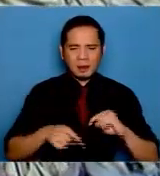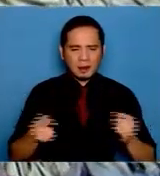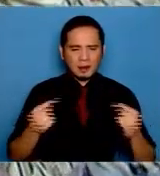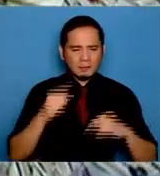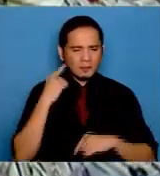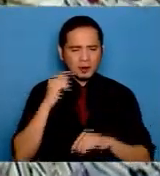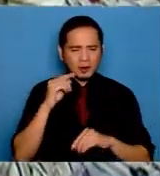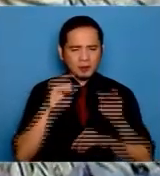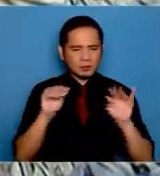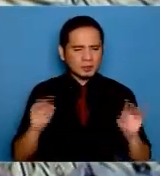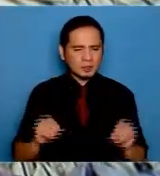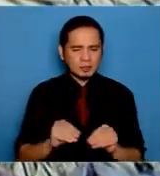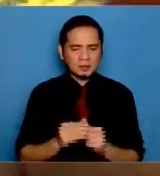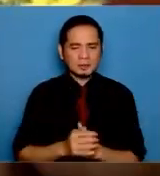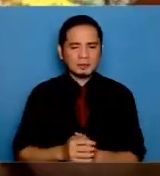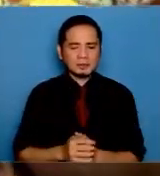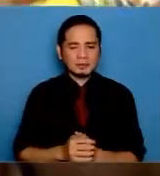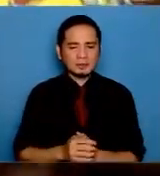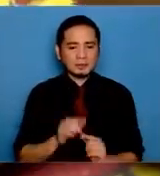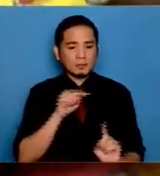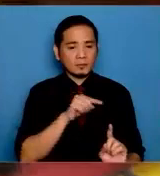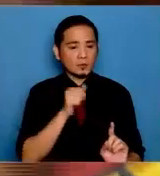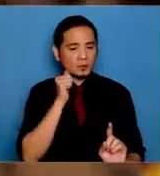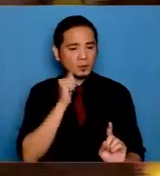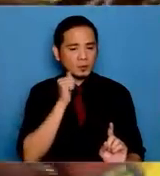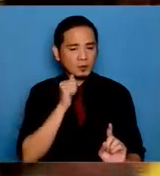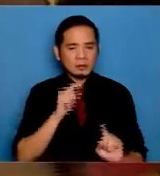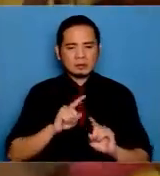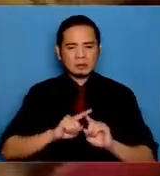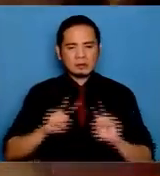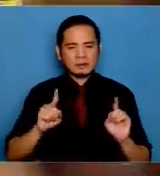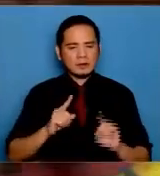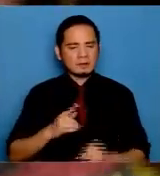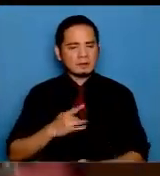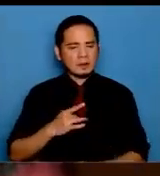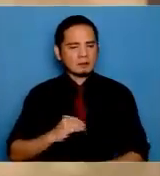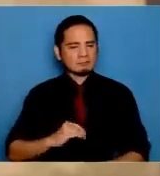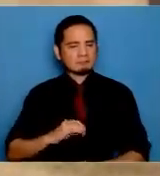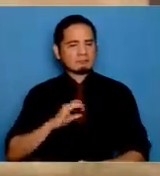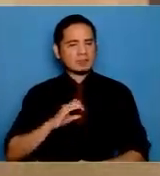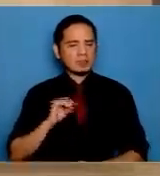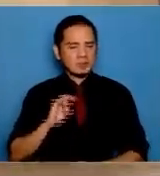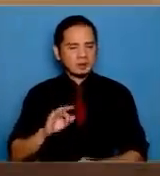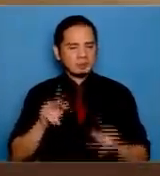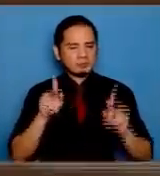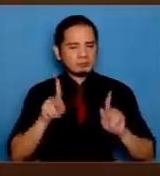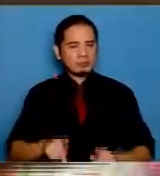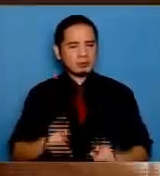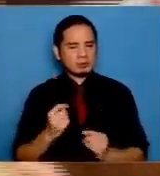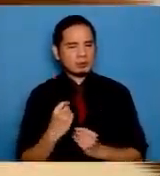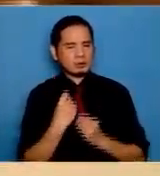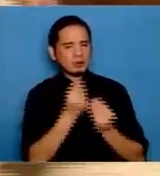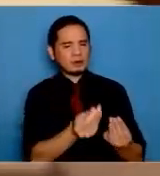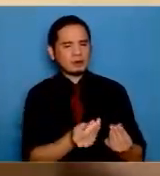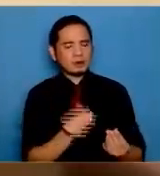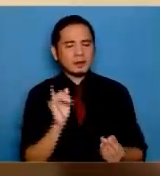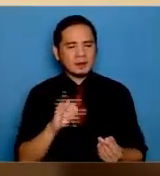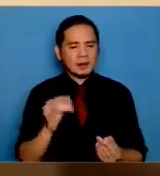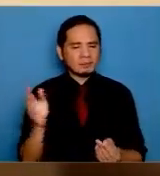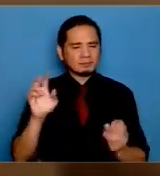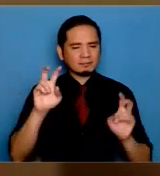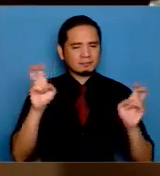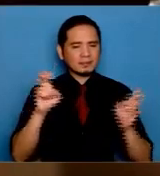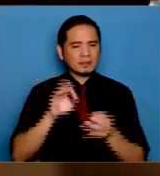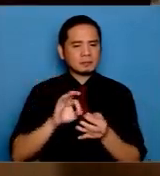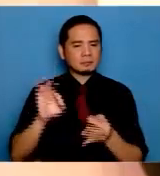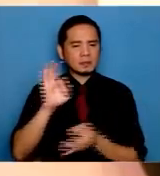kay Abby, iba pa rin talaga ang feeling kapag nakakapag-abot ng regalo. Kaya nga raw tinawag na spirit of giving. Mapi-feel mo